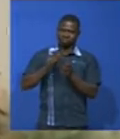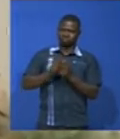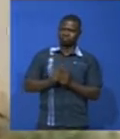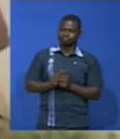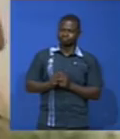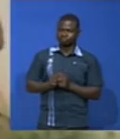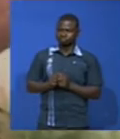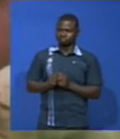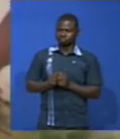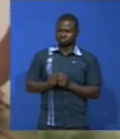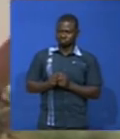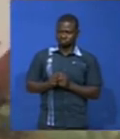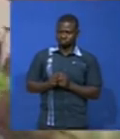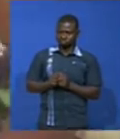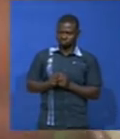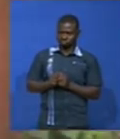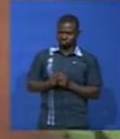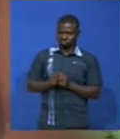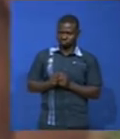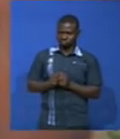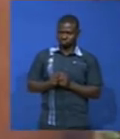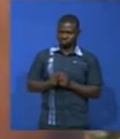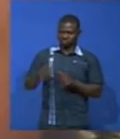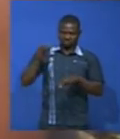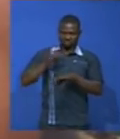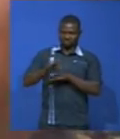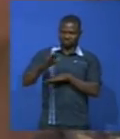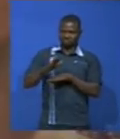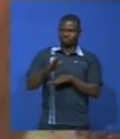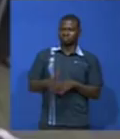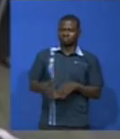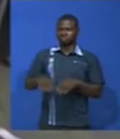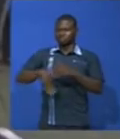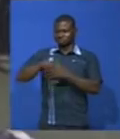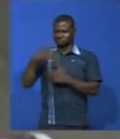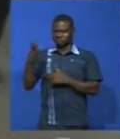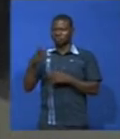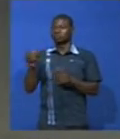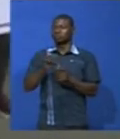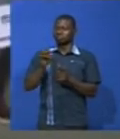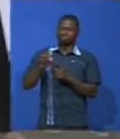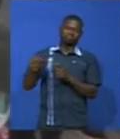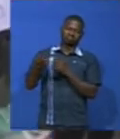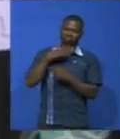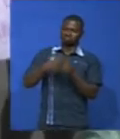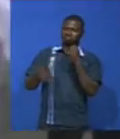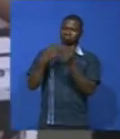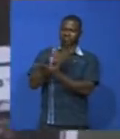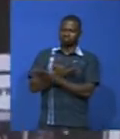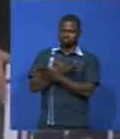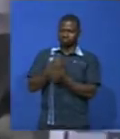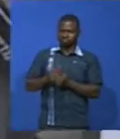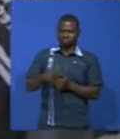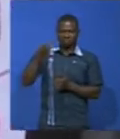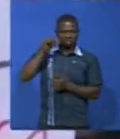Aucun avenir en Israël, si ce n'est l'expulsion ou la prison. Voici le sort de quelques 42 000 migrants africains. Pourtant, hier, durant